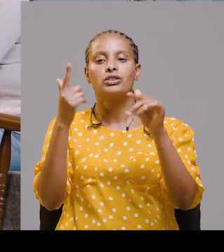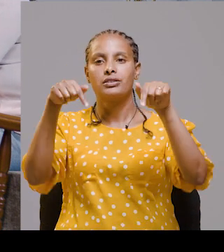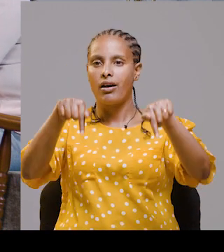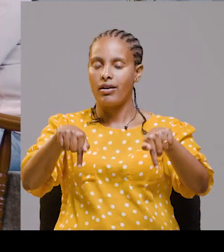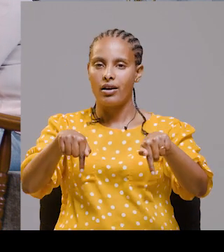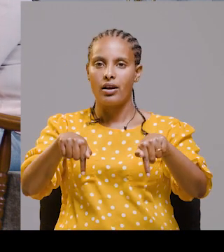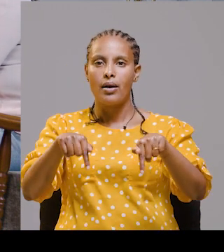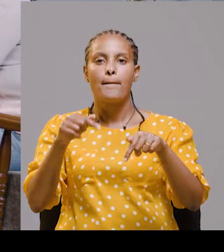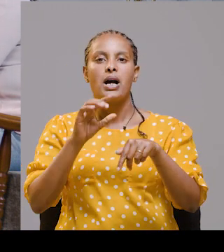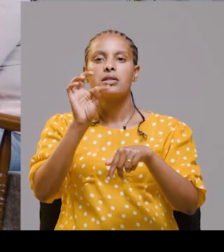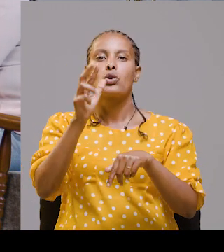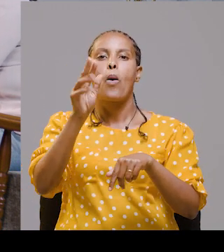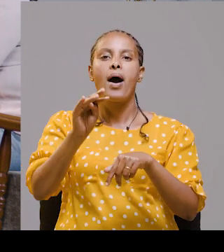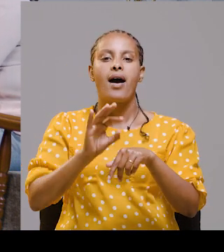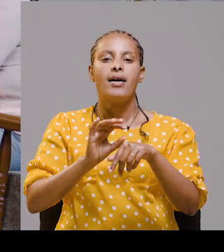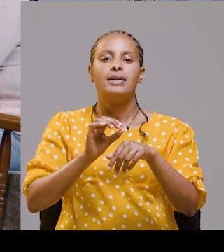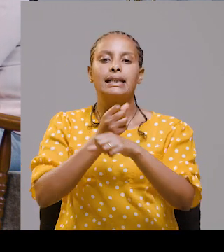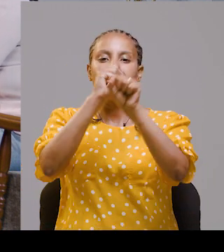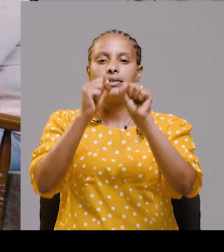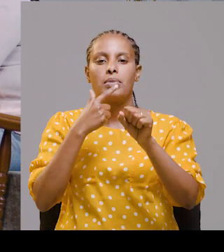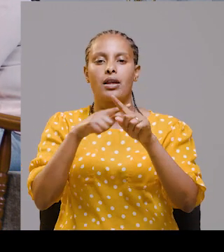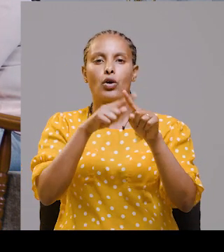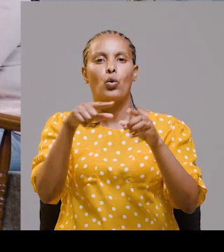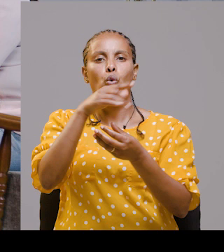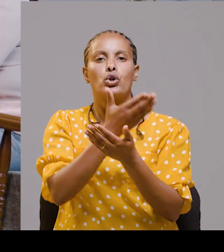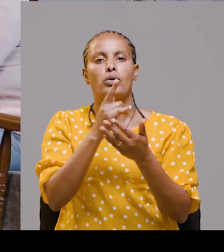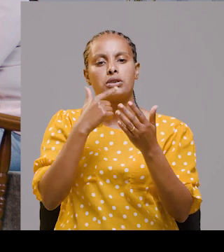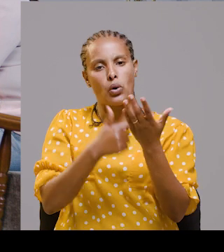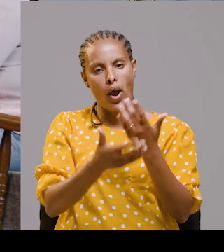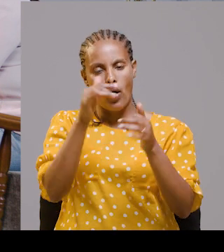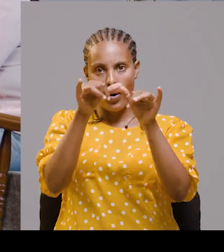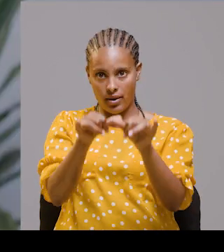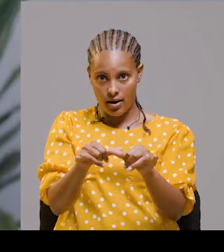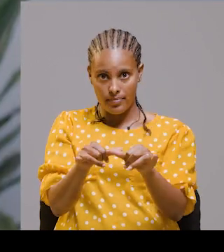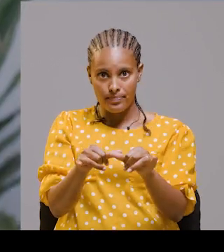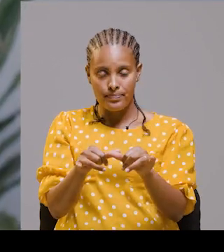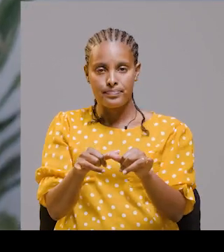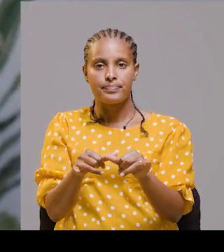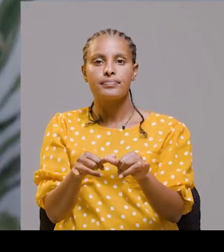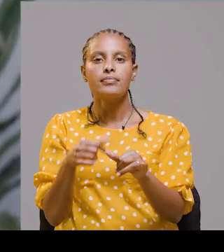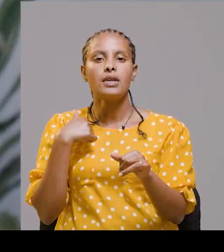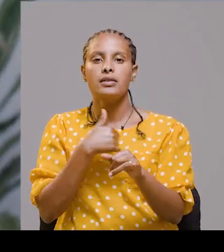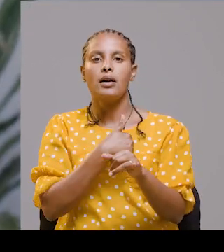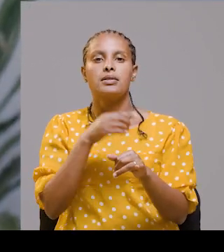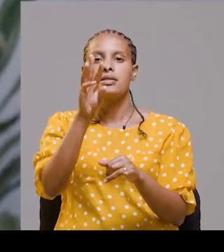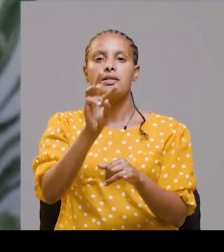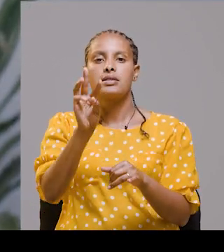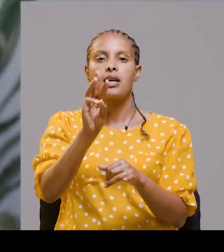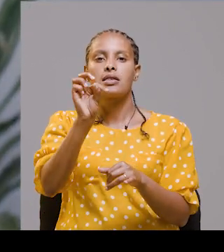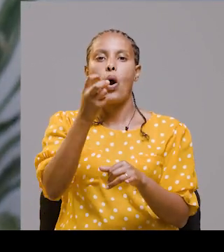ዛሬ በትራውማ ሂሊንግ ዙሪያ የተለያዩ ጉዳዮችን እያነሳን ስንወያይ ቆይተናል። እኛም በሴታዊት